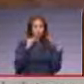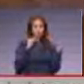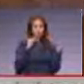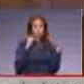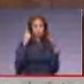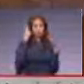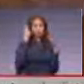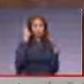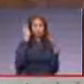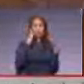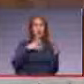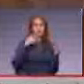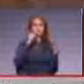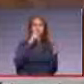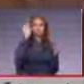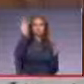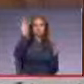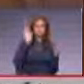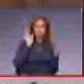المستور كلمني عليه وحيد حامد